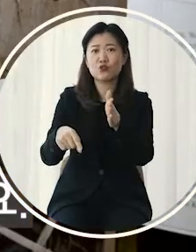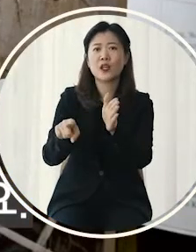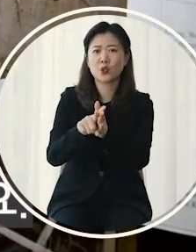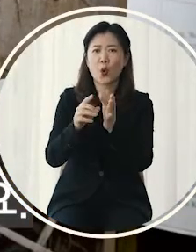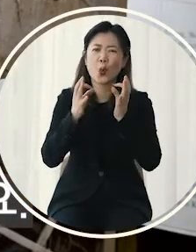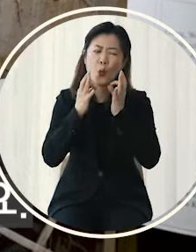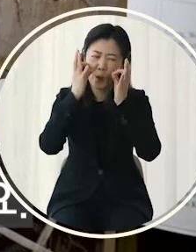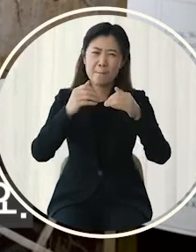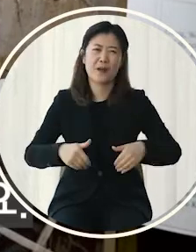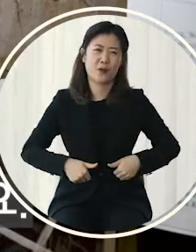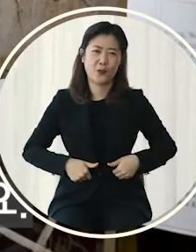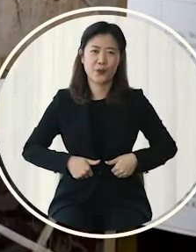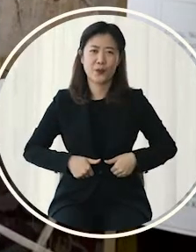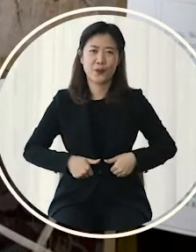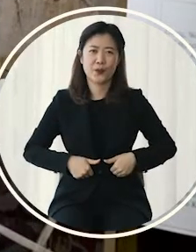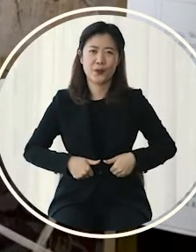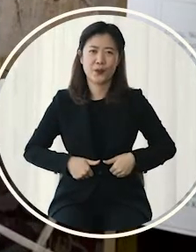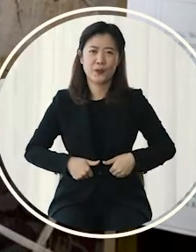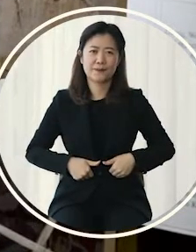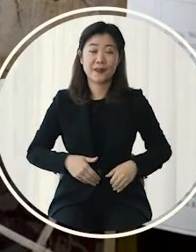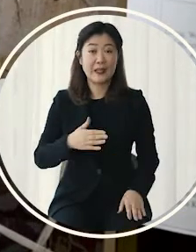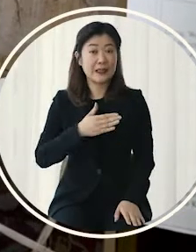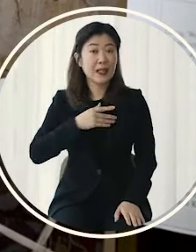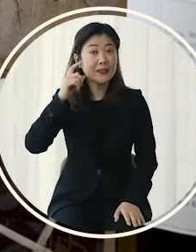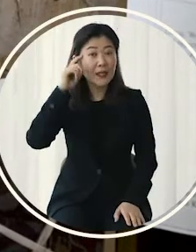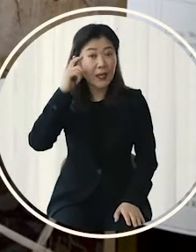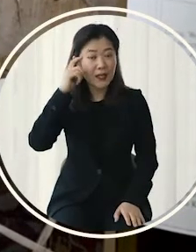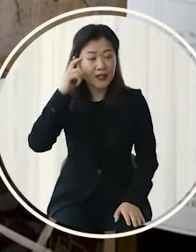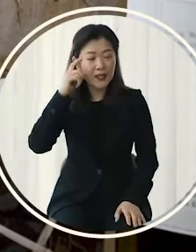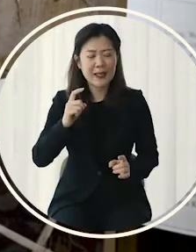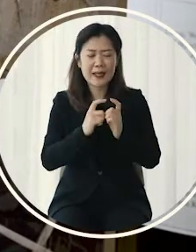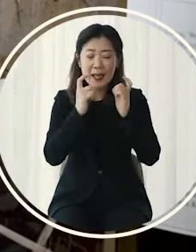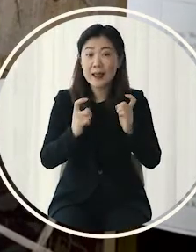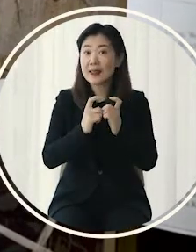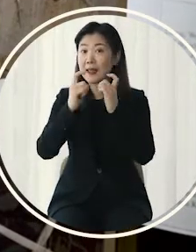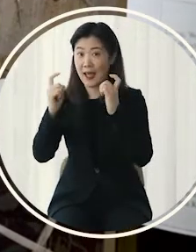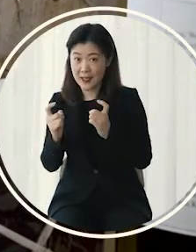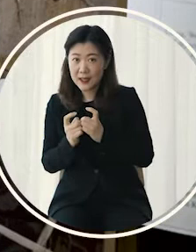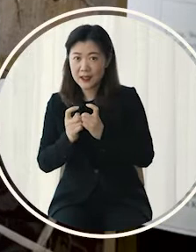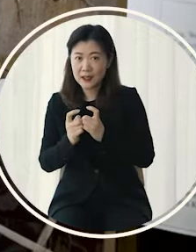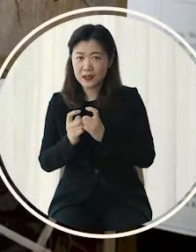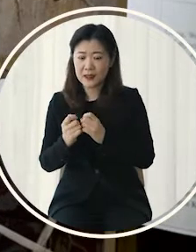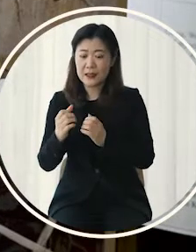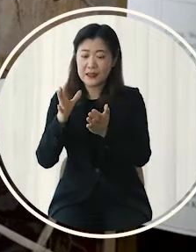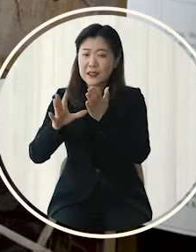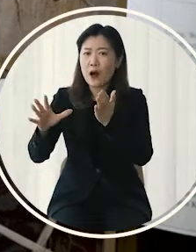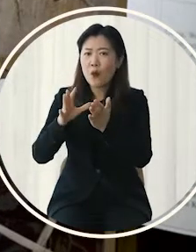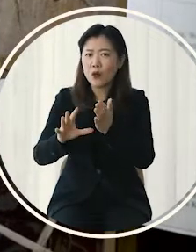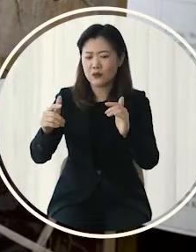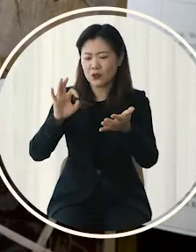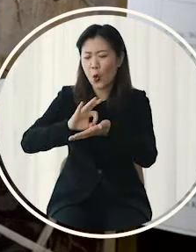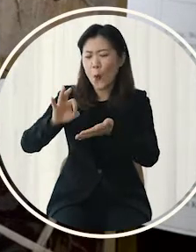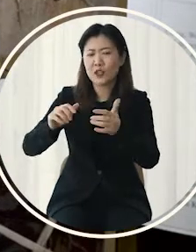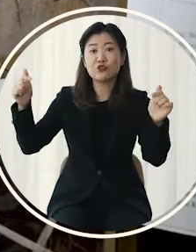위해서 노력해야만 하는데요. 그래서 제가 생각하기로는 일단 개개인들이 뭔가 이런 자원의 소비를 좀 줄이고,